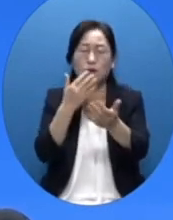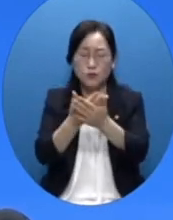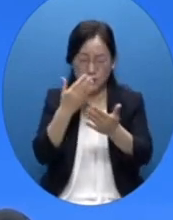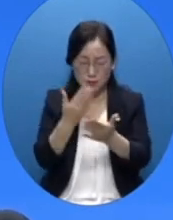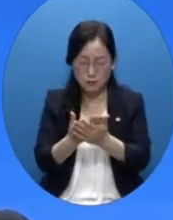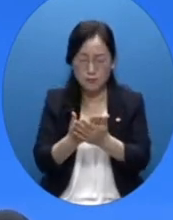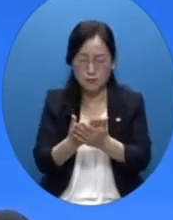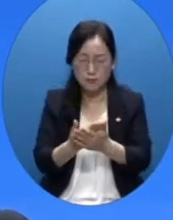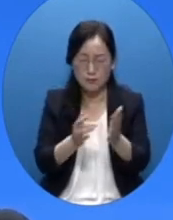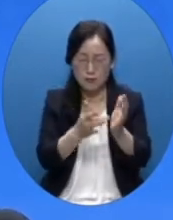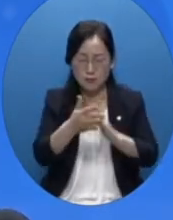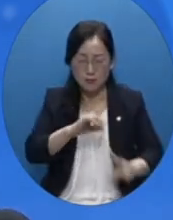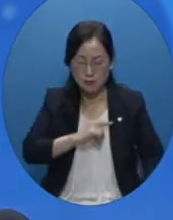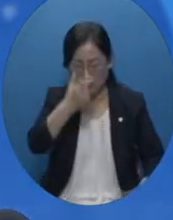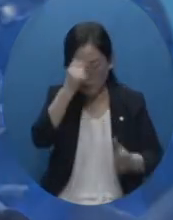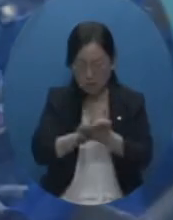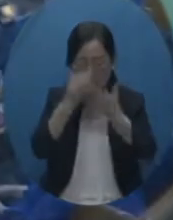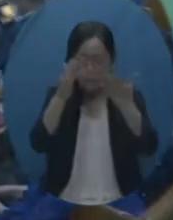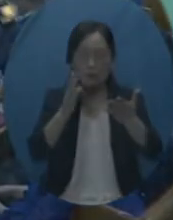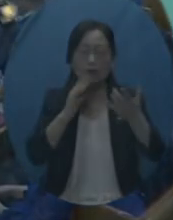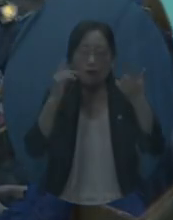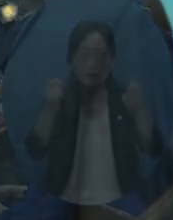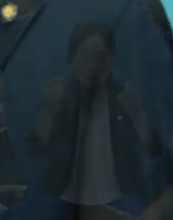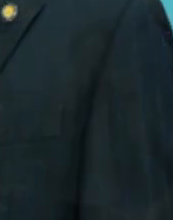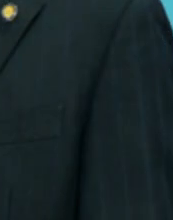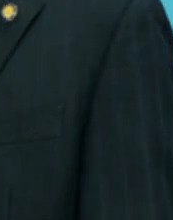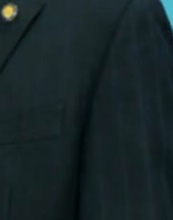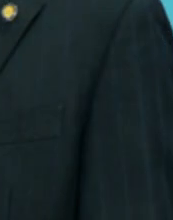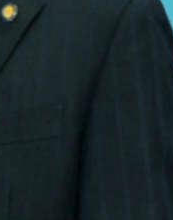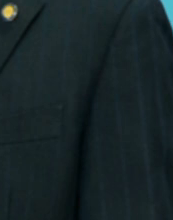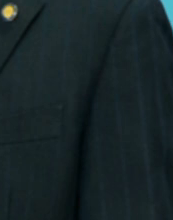예수님의 이름으로 기도 올릴 없나이다